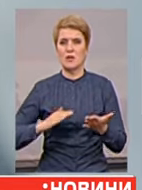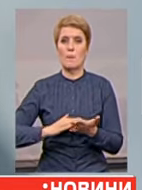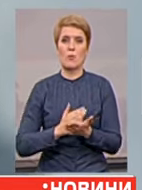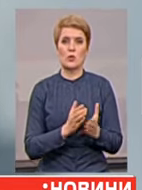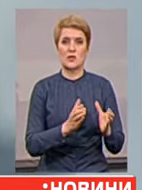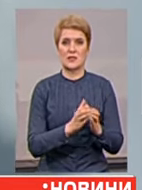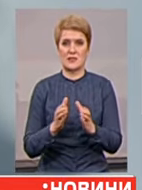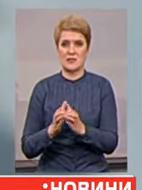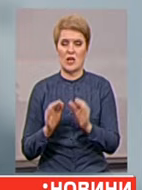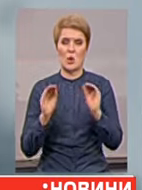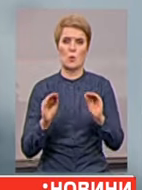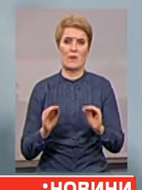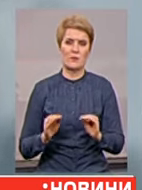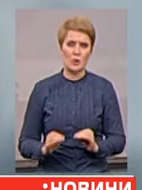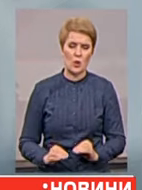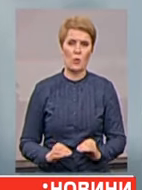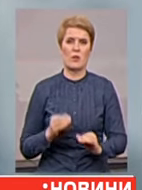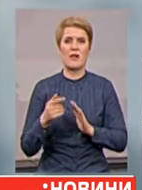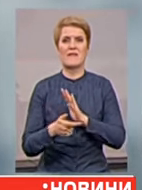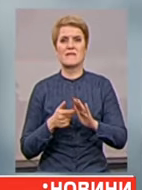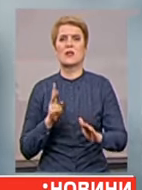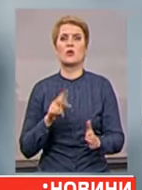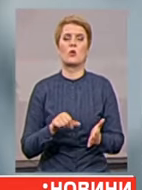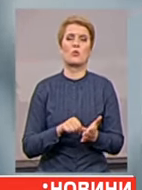политических сил. Там составляются протоколы, выясняется, говорится,